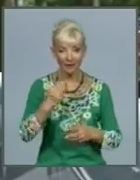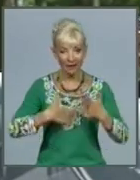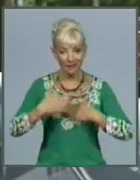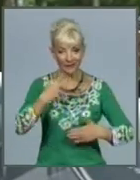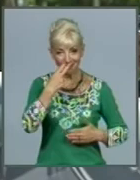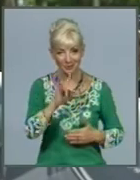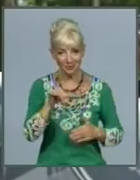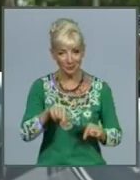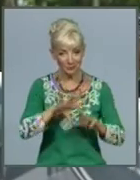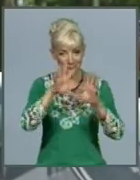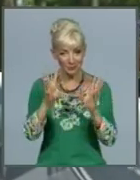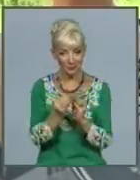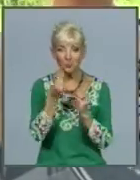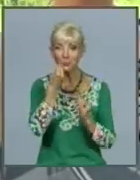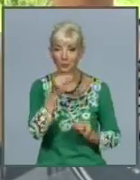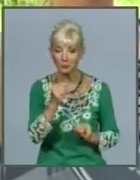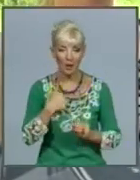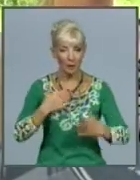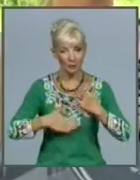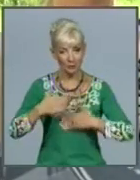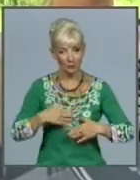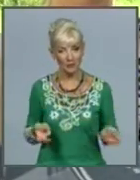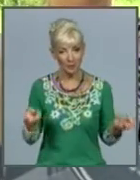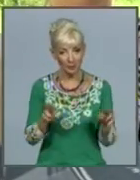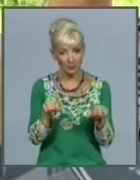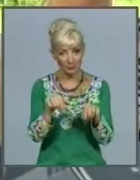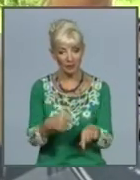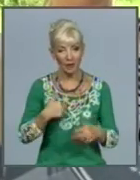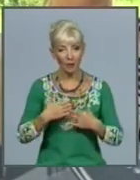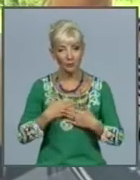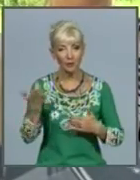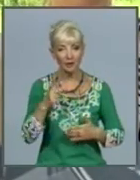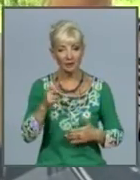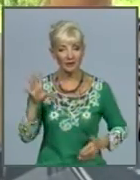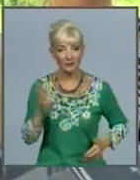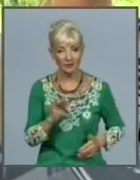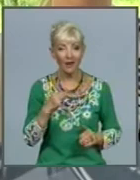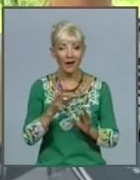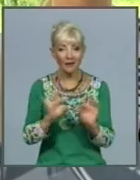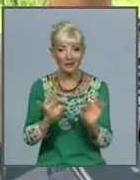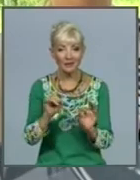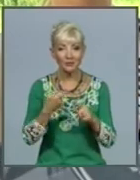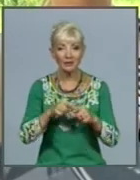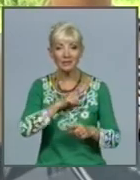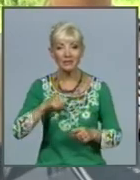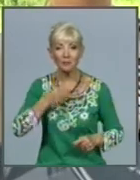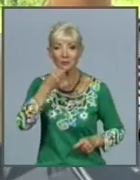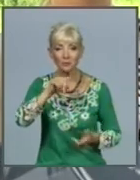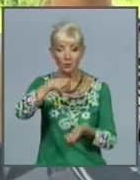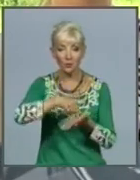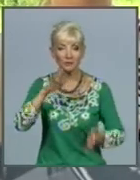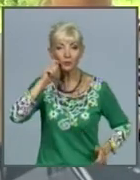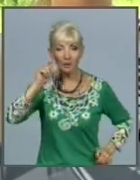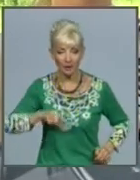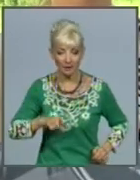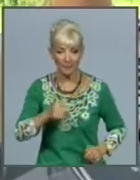преобразилось. Поэтому мы с удовольствием сюда приходим. Я люблю Харьков за все. Я рассказываю, что это самый лучший город в Украине. Много где